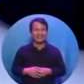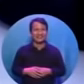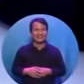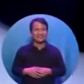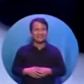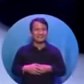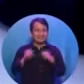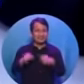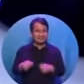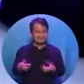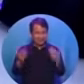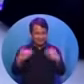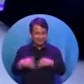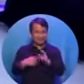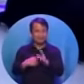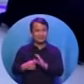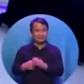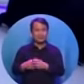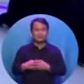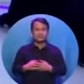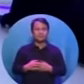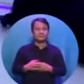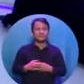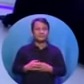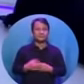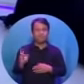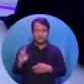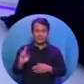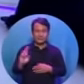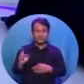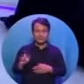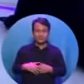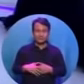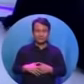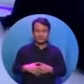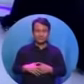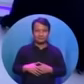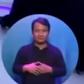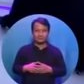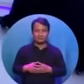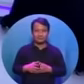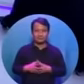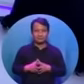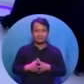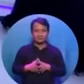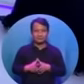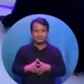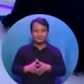Okay, pasok. Dial. Okay. Si Lani